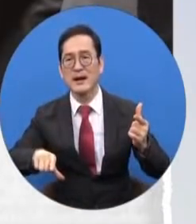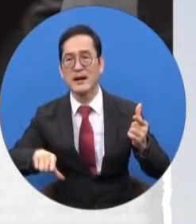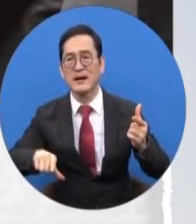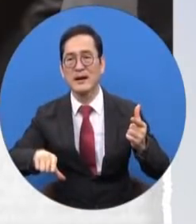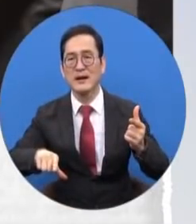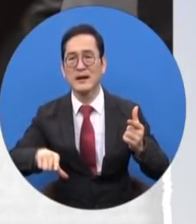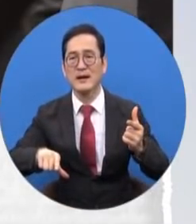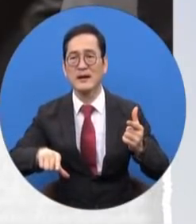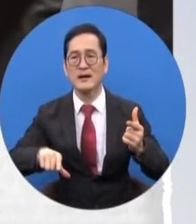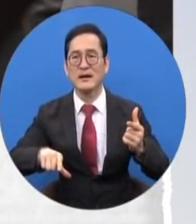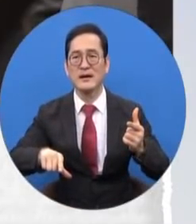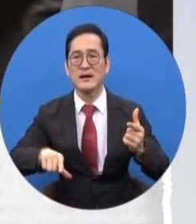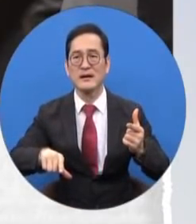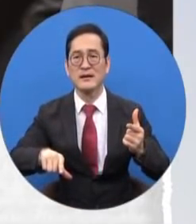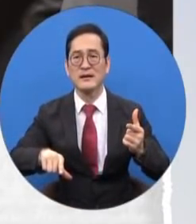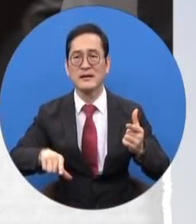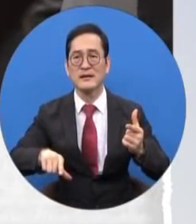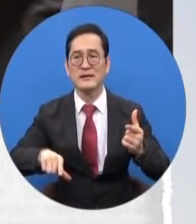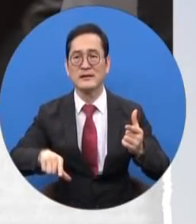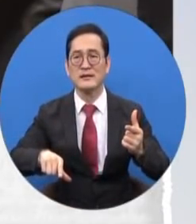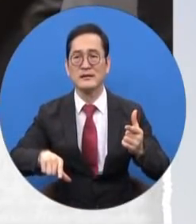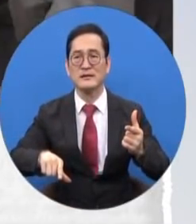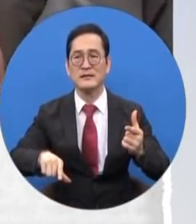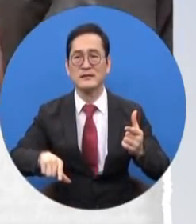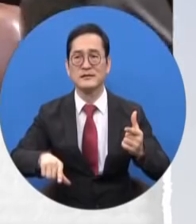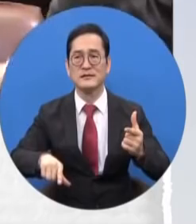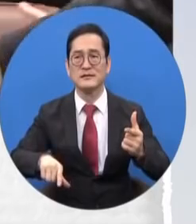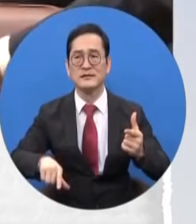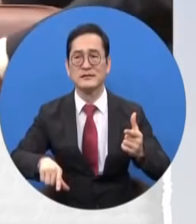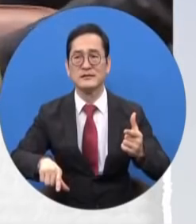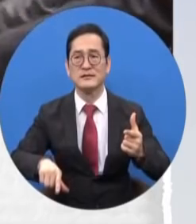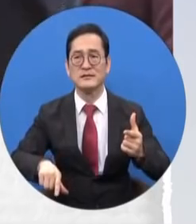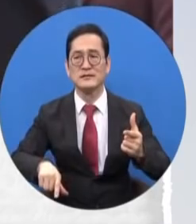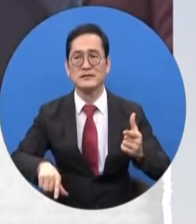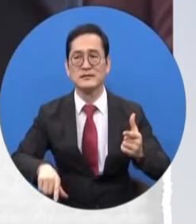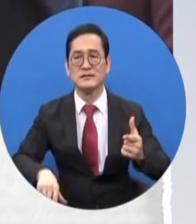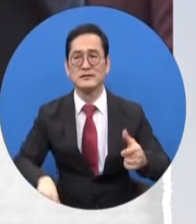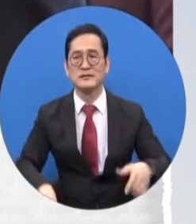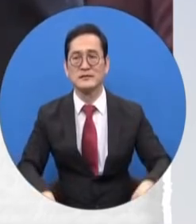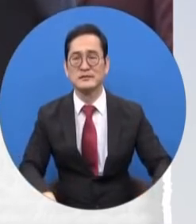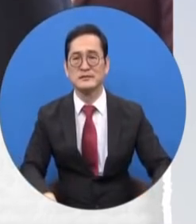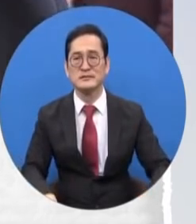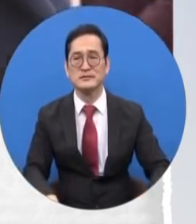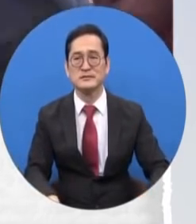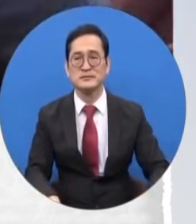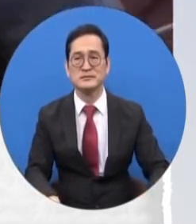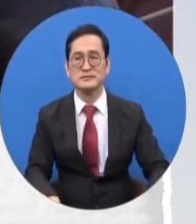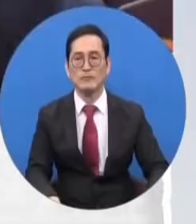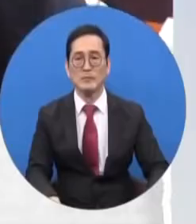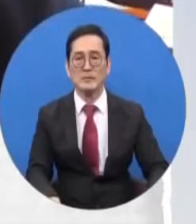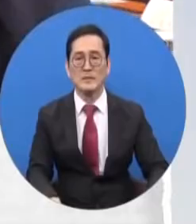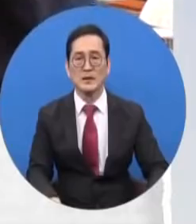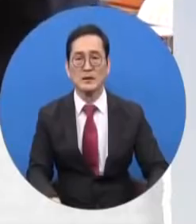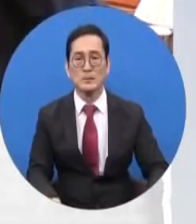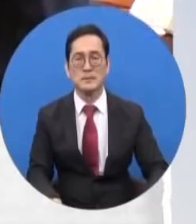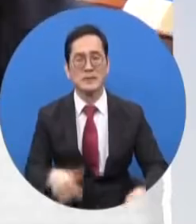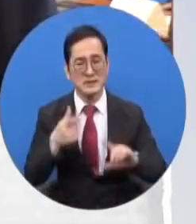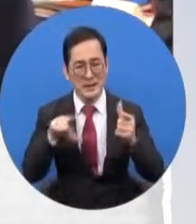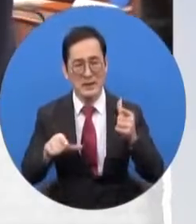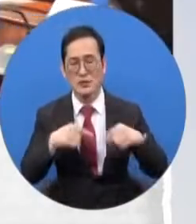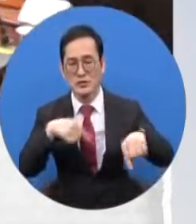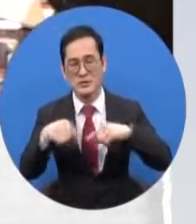더러 부담스럽거나 아니면 더러 거북할 수 있는 분들에 대해서는 저는 현 정권에서 정리해 주는 게 맞다고